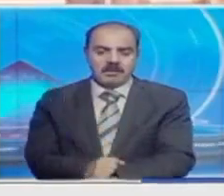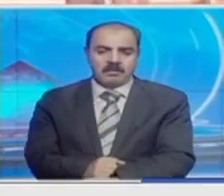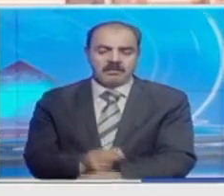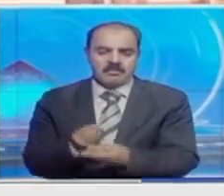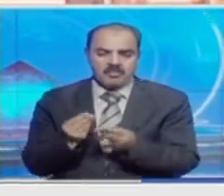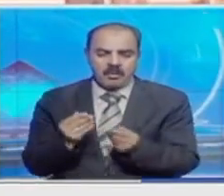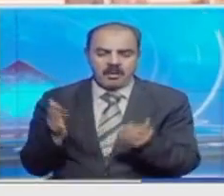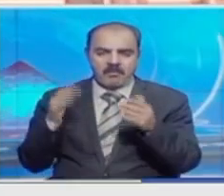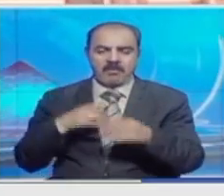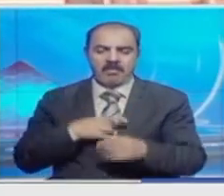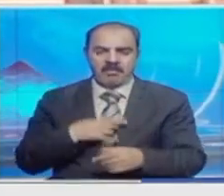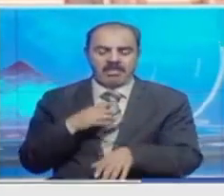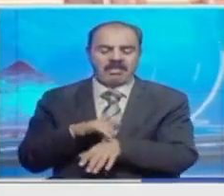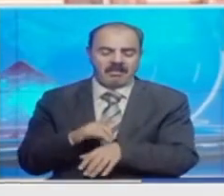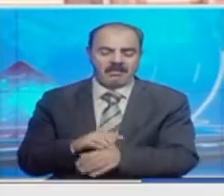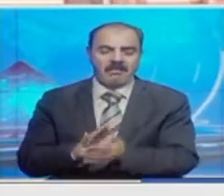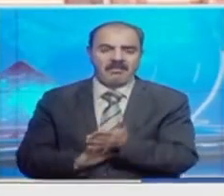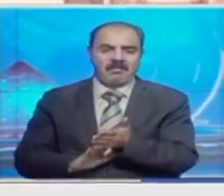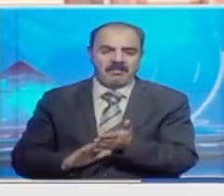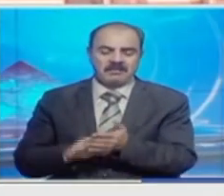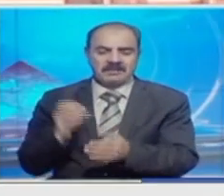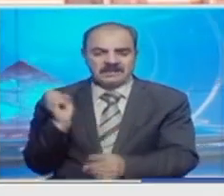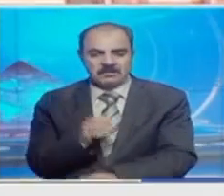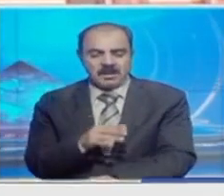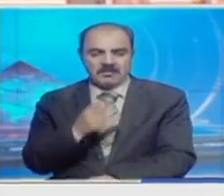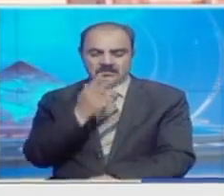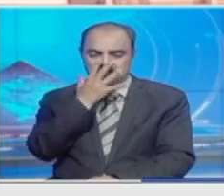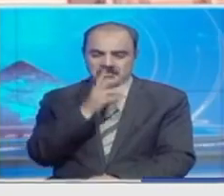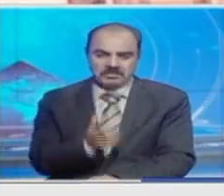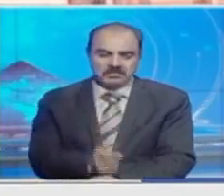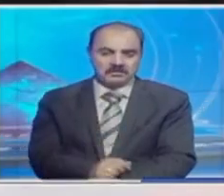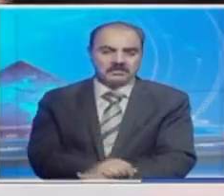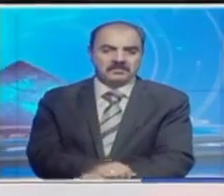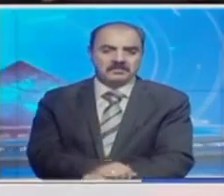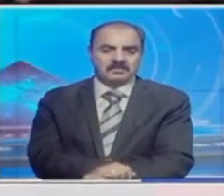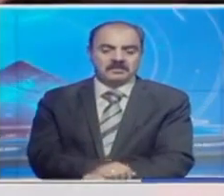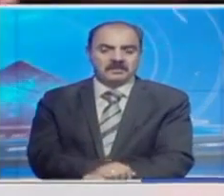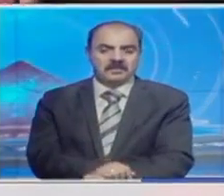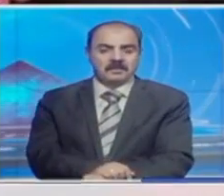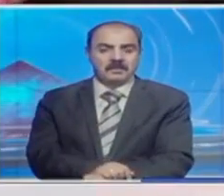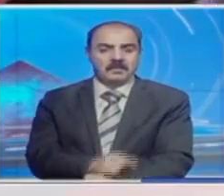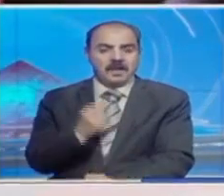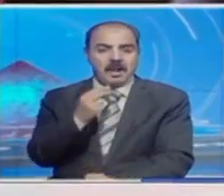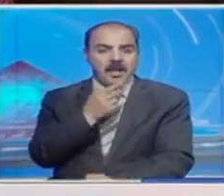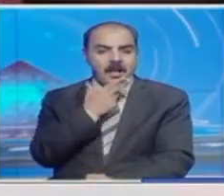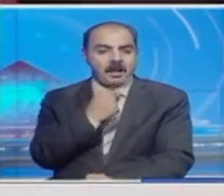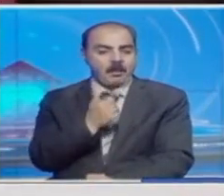تراب ووجع قلب وزبالة وزبالة ووجع القلب. بصراحة فندم الإسمارات هنا حلو